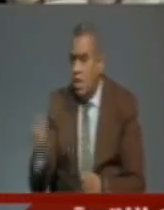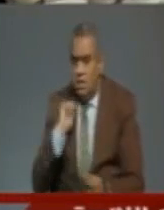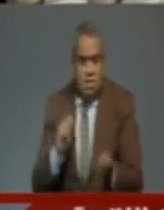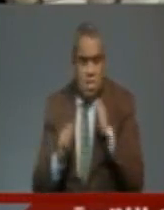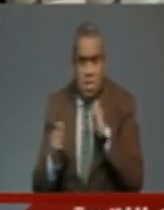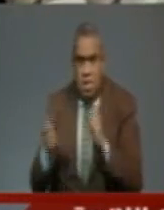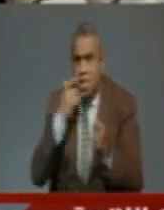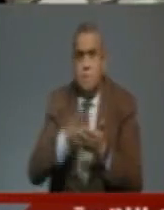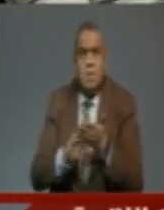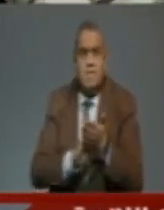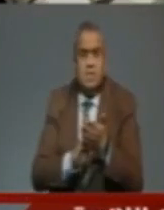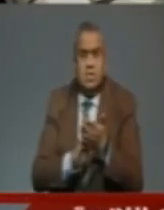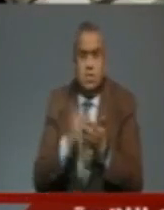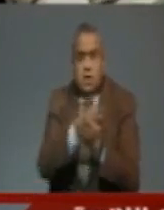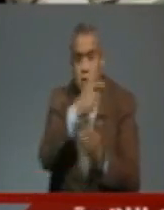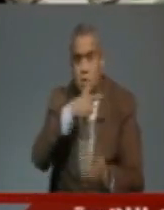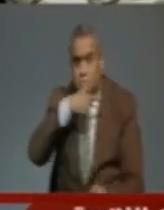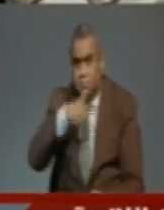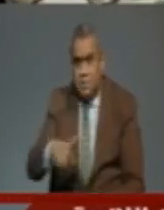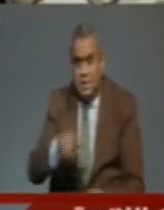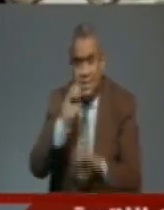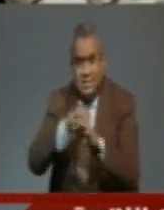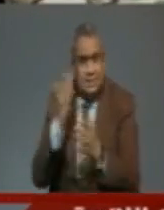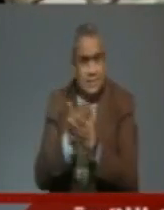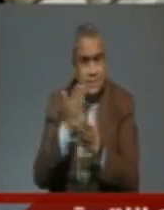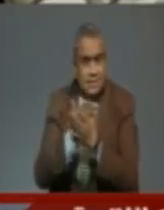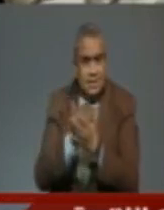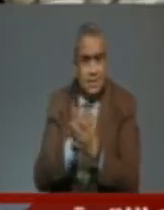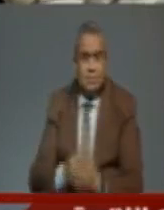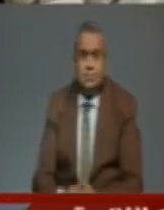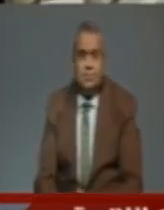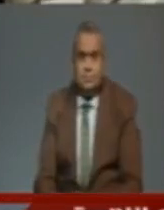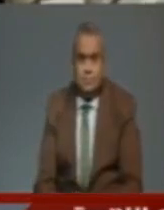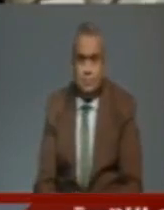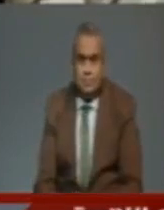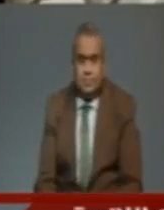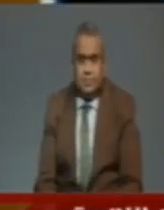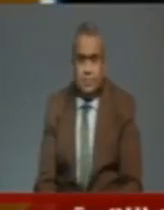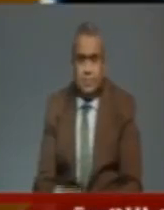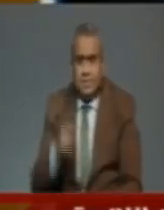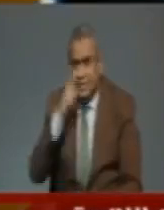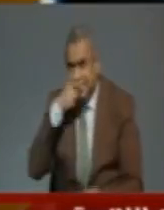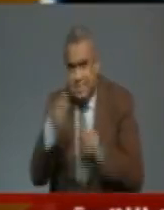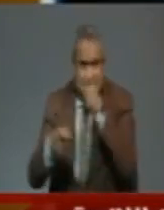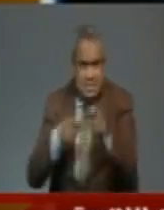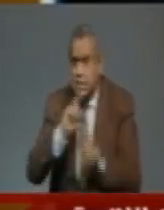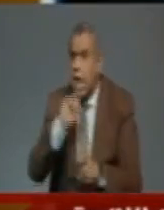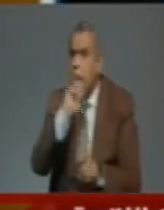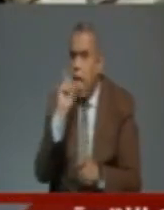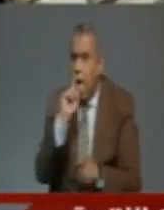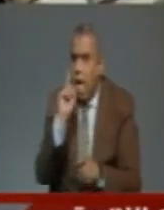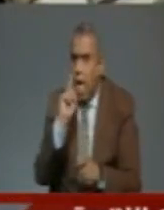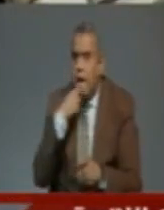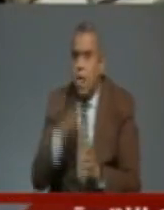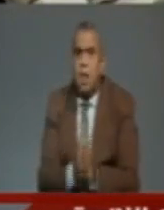ده ان انا يعني اتهم اي حد، لا لا لا والله، لكن لما